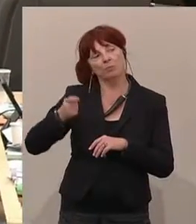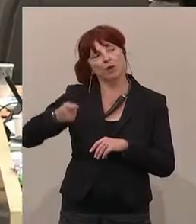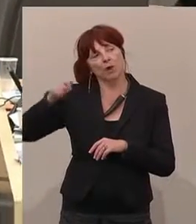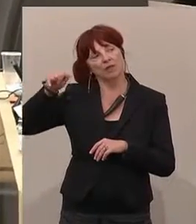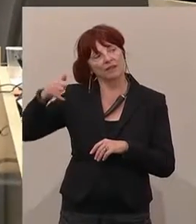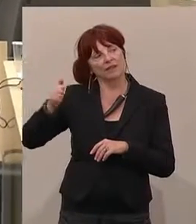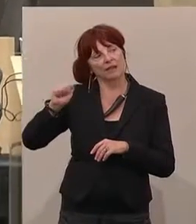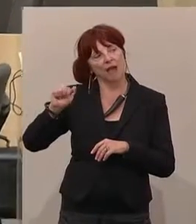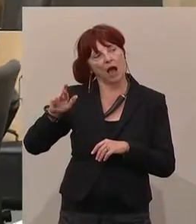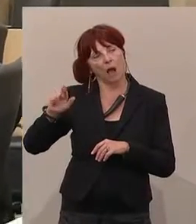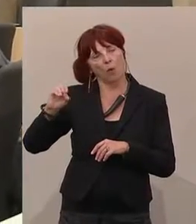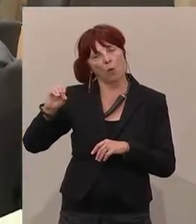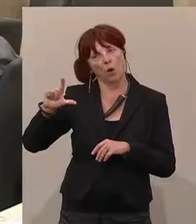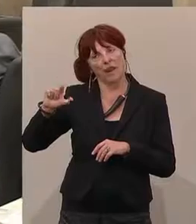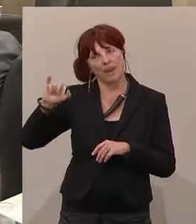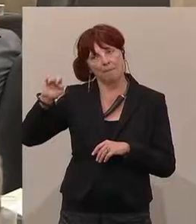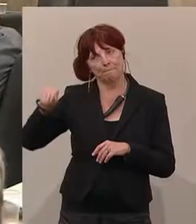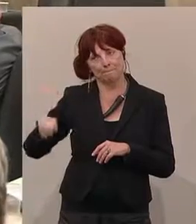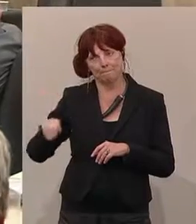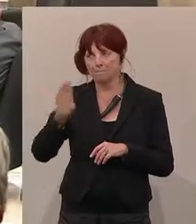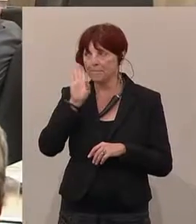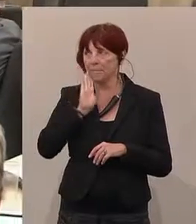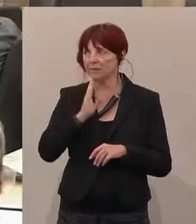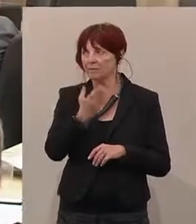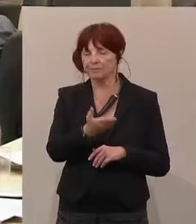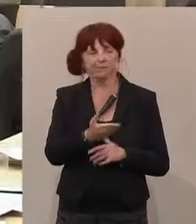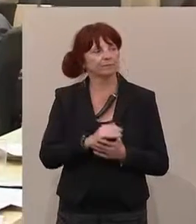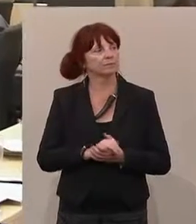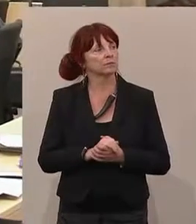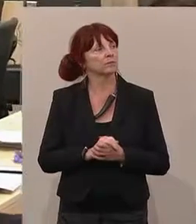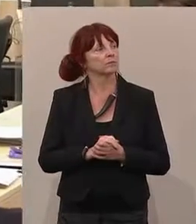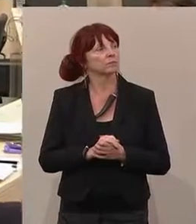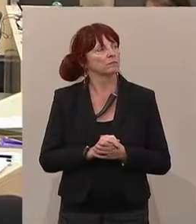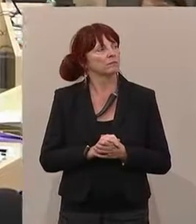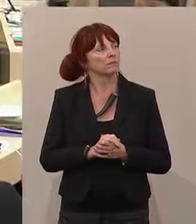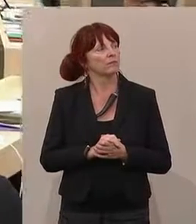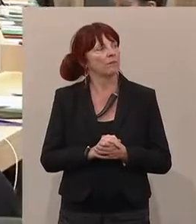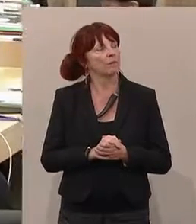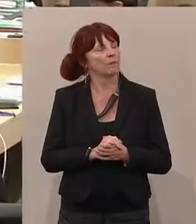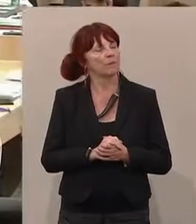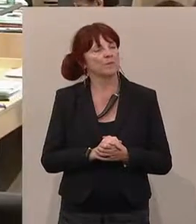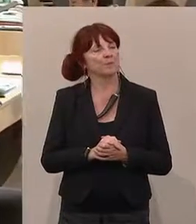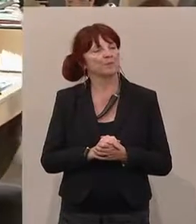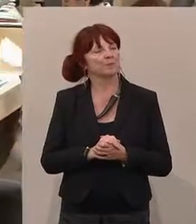gemeinsam erarbeitet haben, und er lobt diesen Vorgang als Beispiel für gelebten Parlamentarismus.